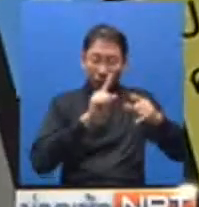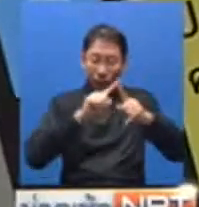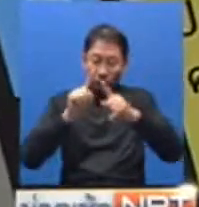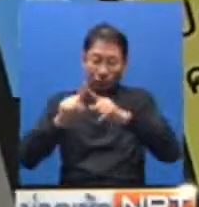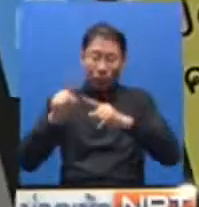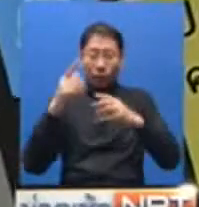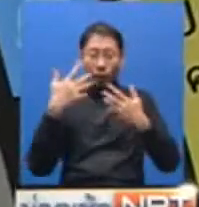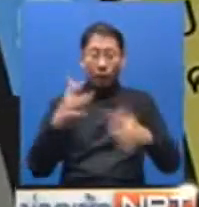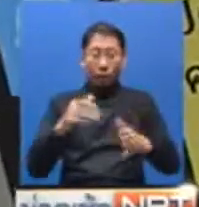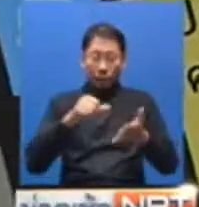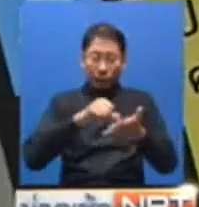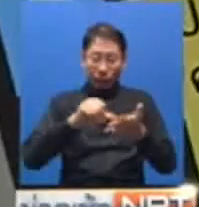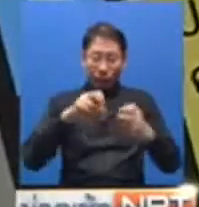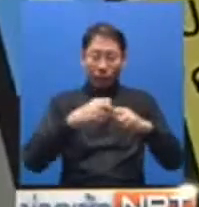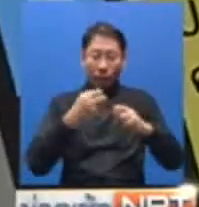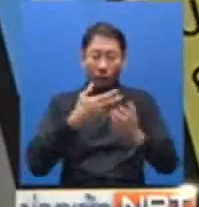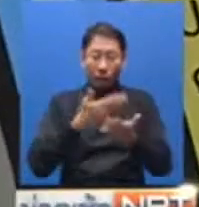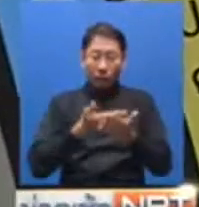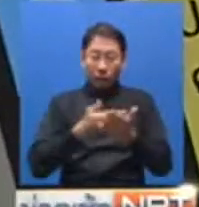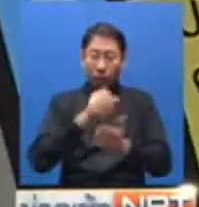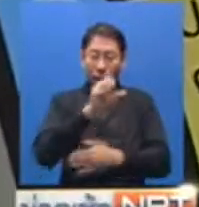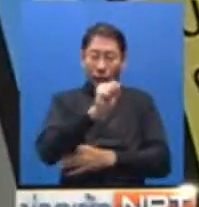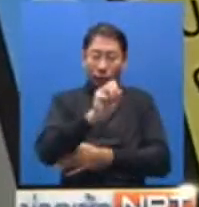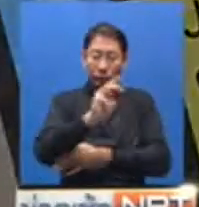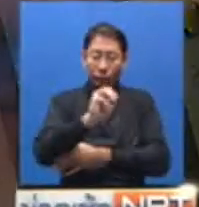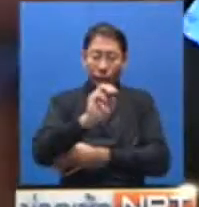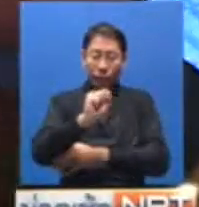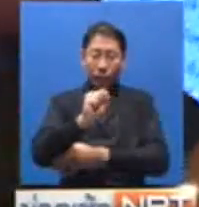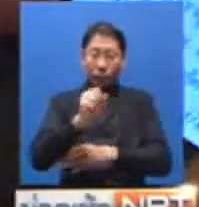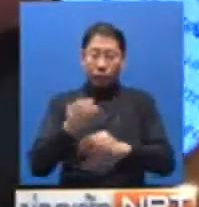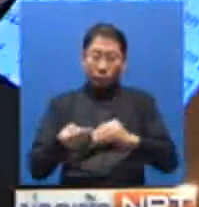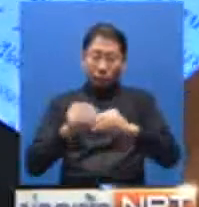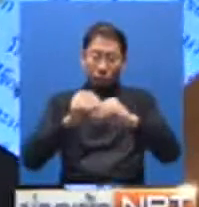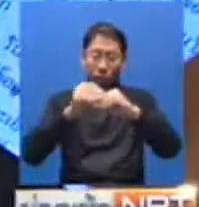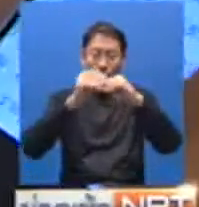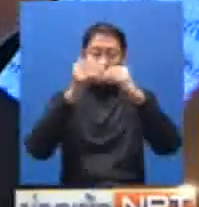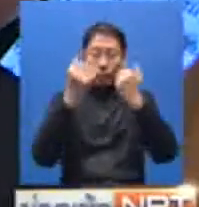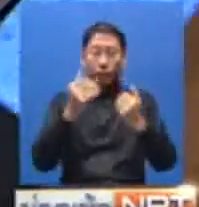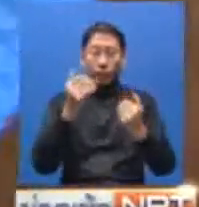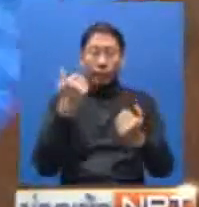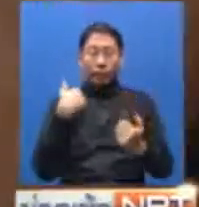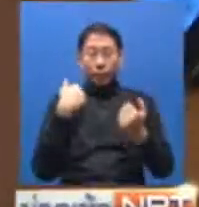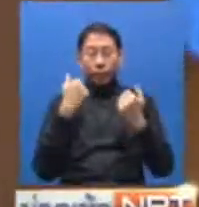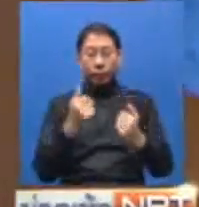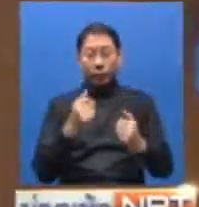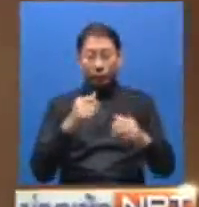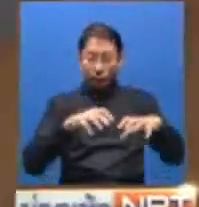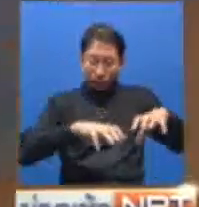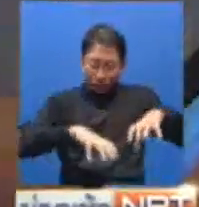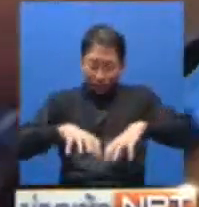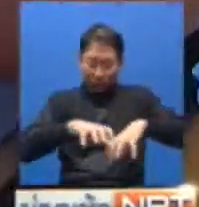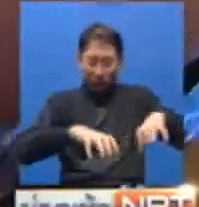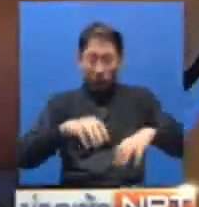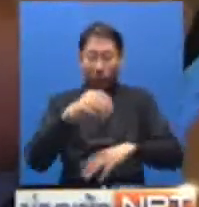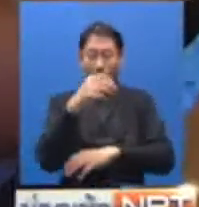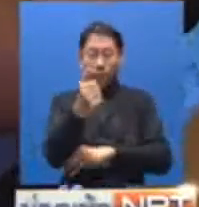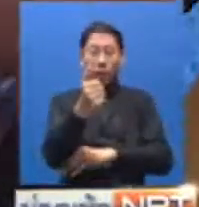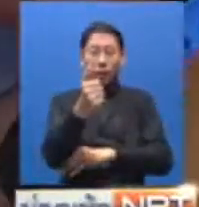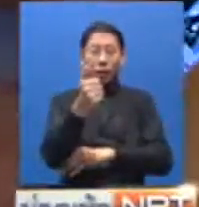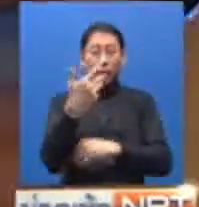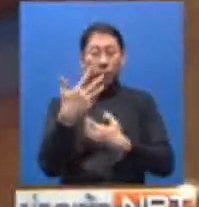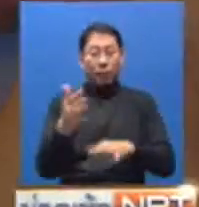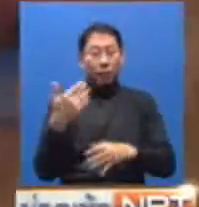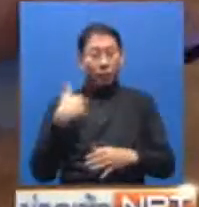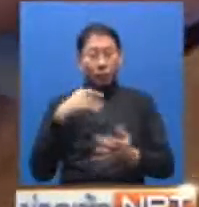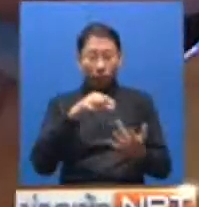การแก้ไขปัญหาจากค่าใช้จ่าย SMS ที่สูงขึ้นซึ่งได้รับการยืนยันว่าสามารถควบคุมสถานการณ์ได้แล้วและพร้อมย